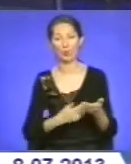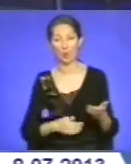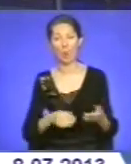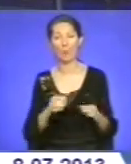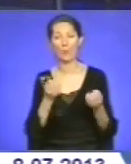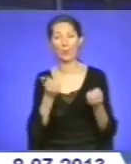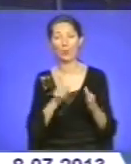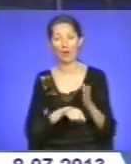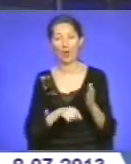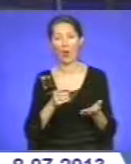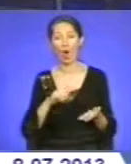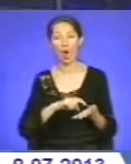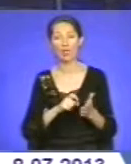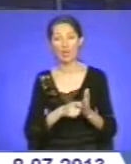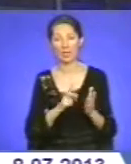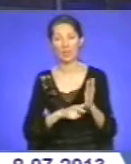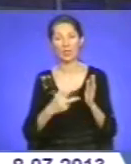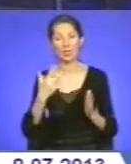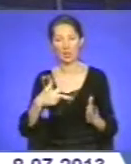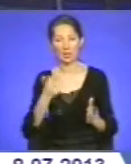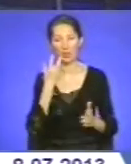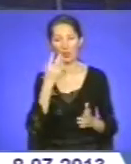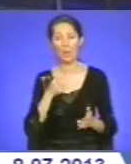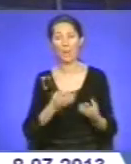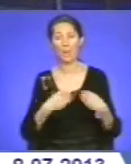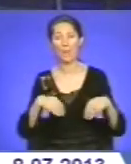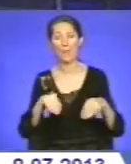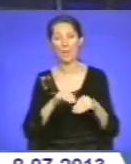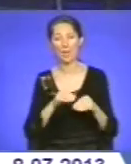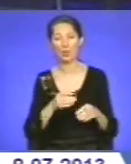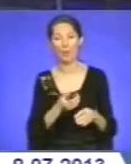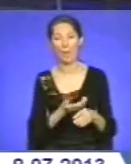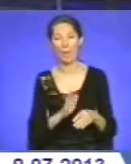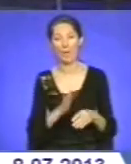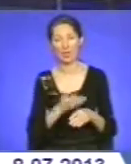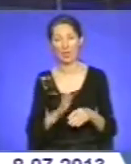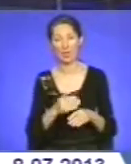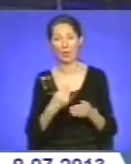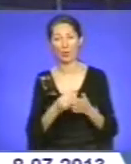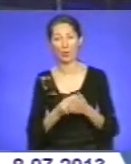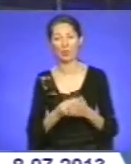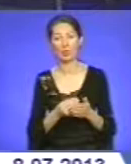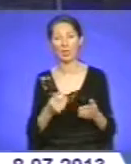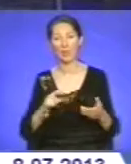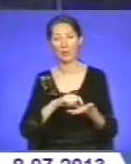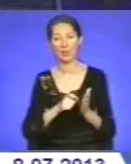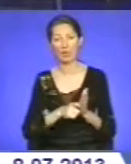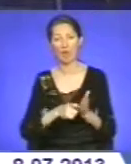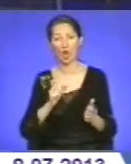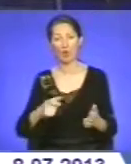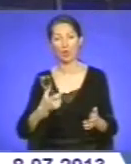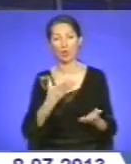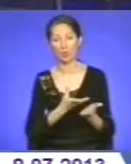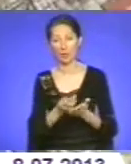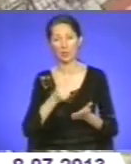коли більшу частину вартості квартири родина сплачує самостійно, а ще 30% компенсує держава.